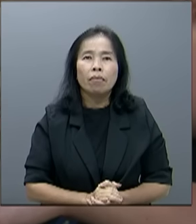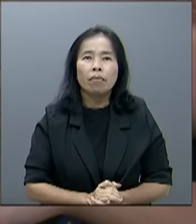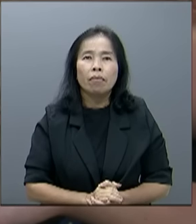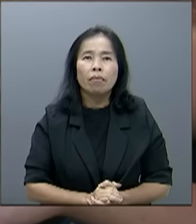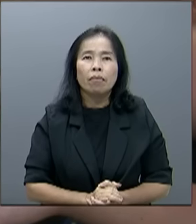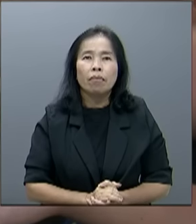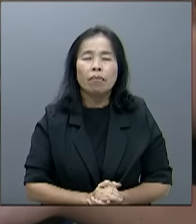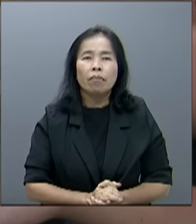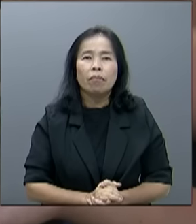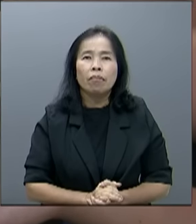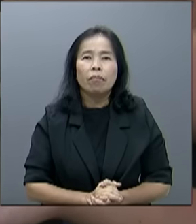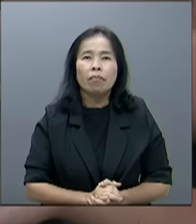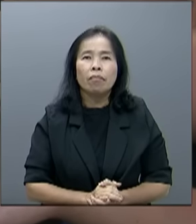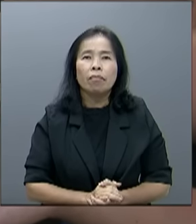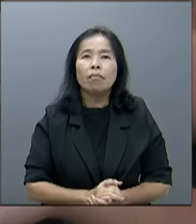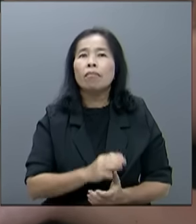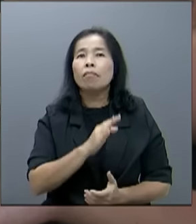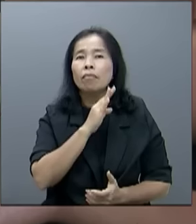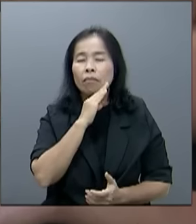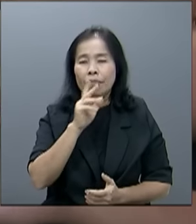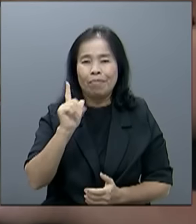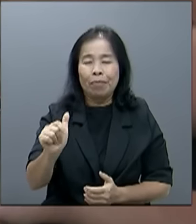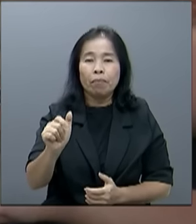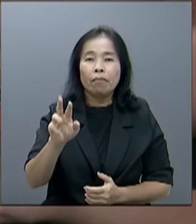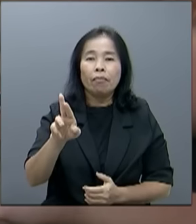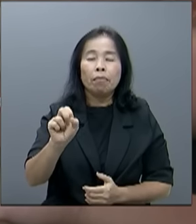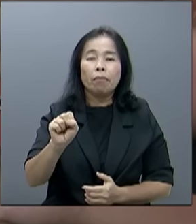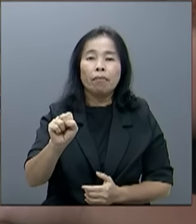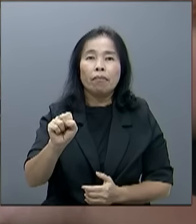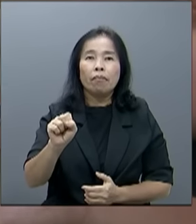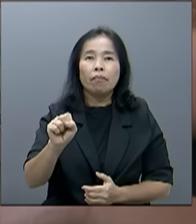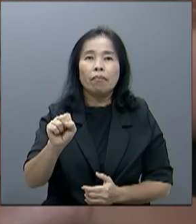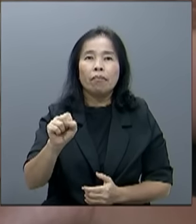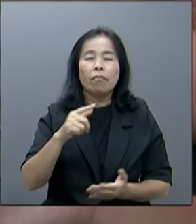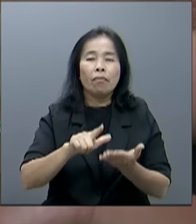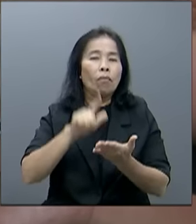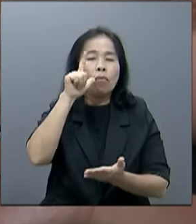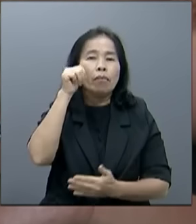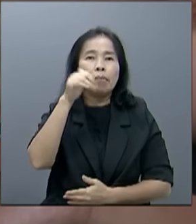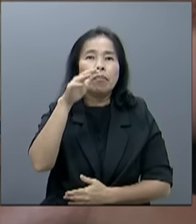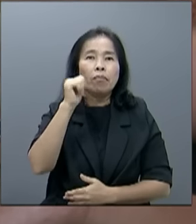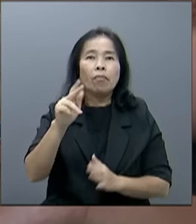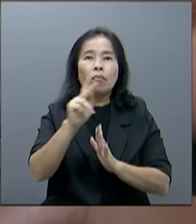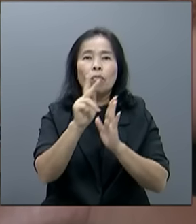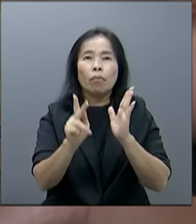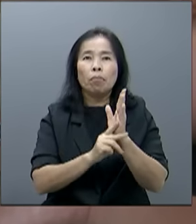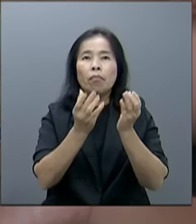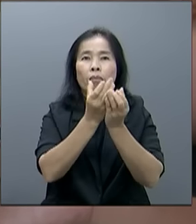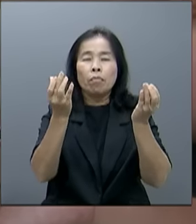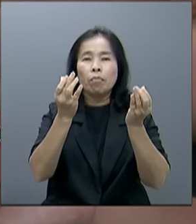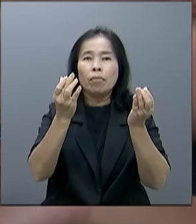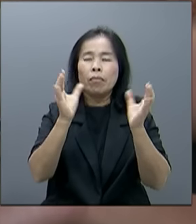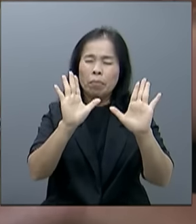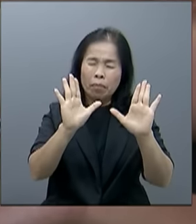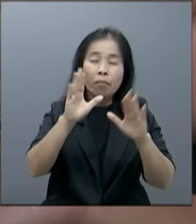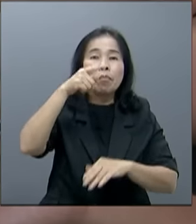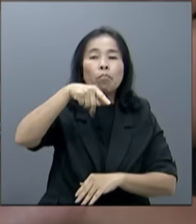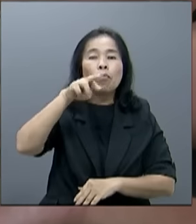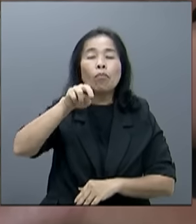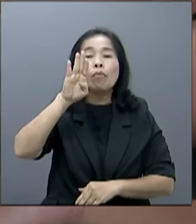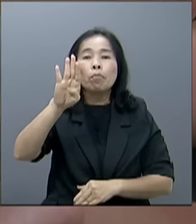เมื่อ ยุบสภา เมื่อหมดสมัยของสภา ลาออกไม่ได้ รัฐธรรมนูญเขียนไอ้พรบประกอบรัฐธรร